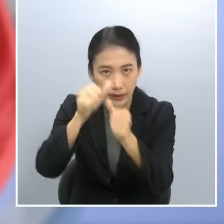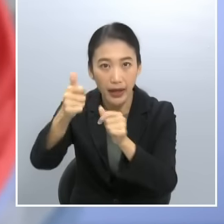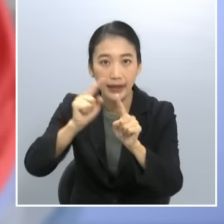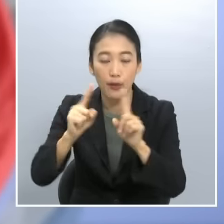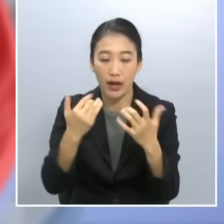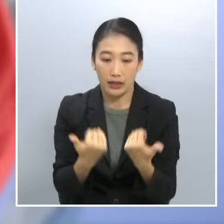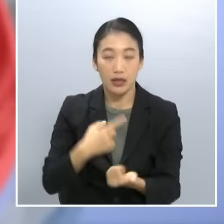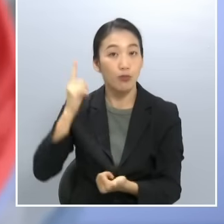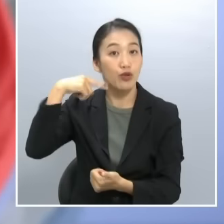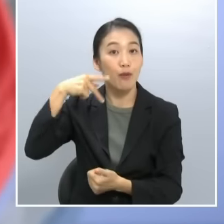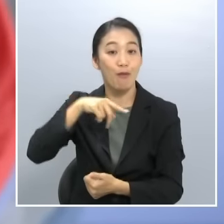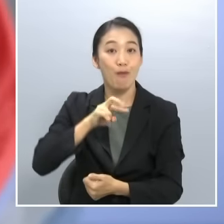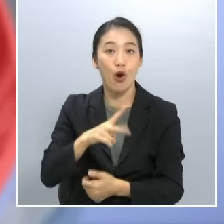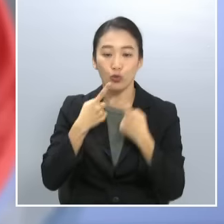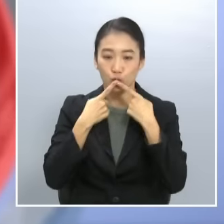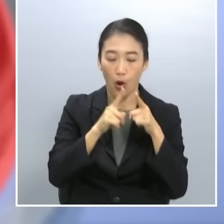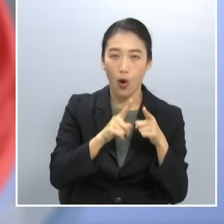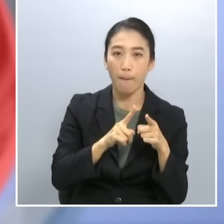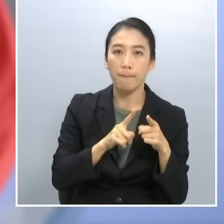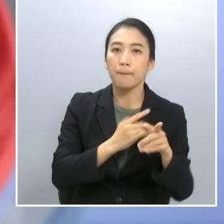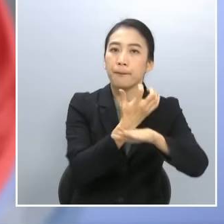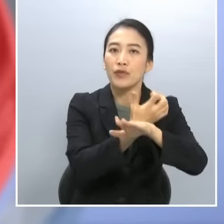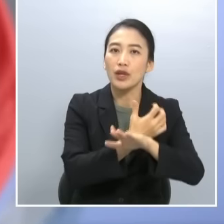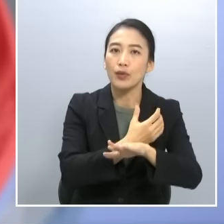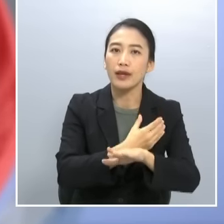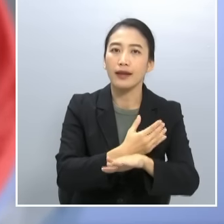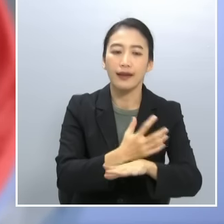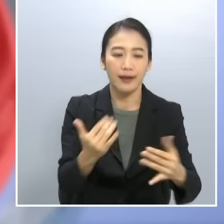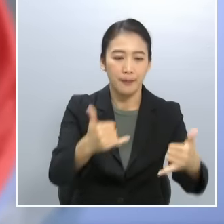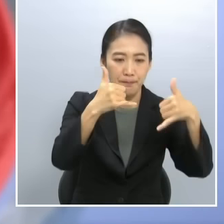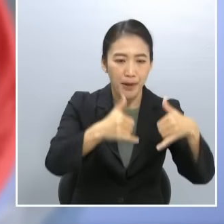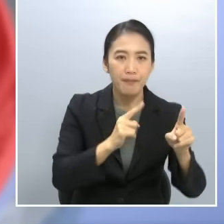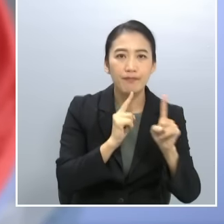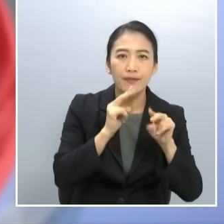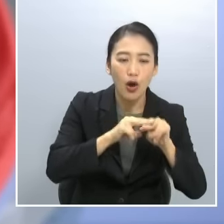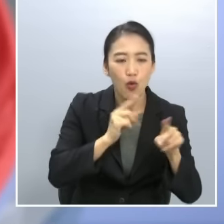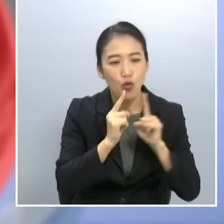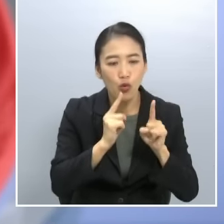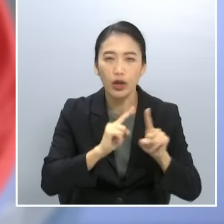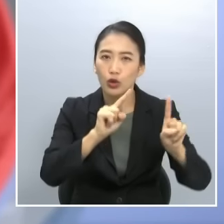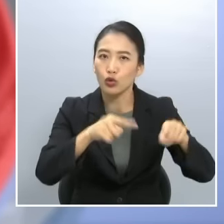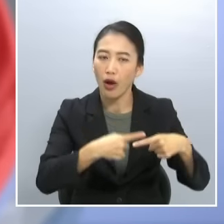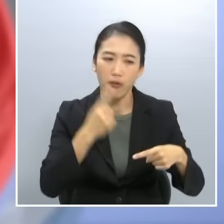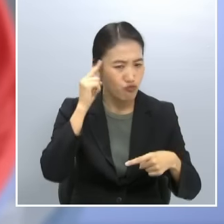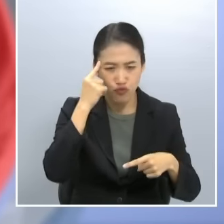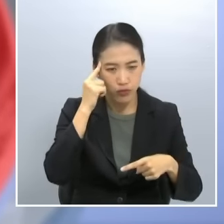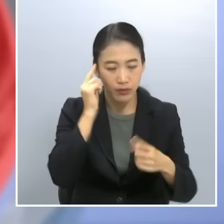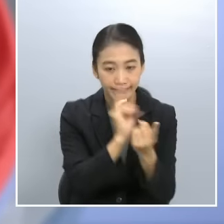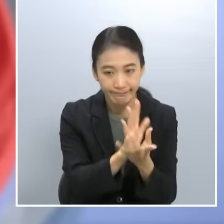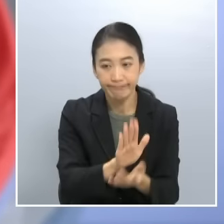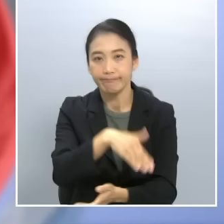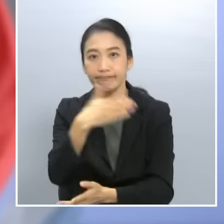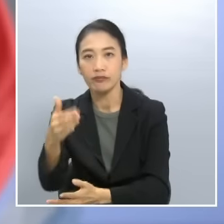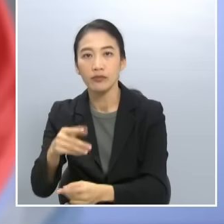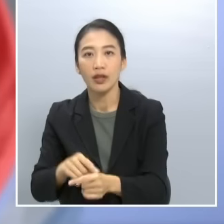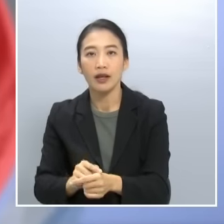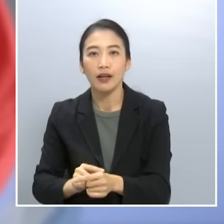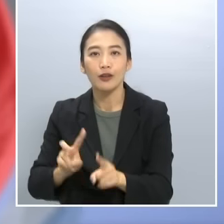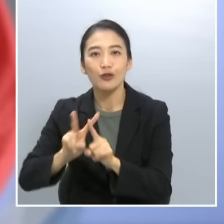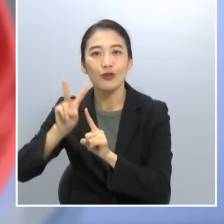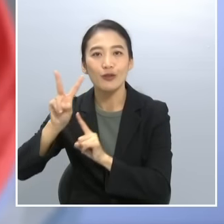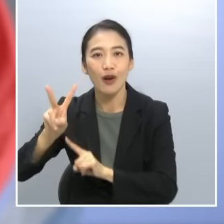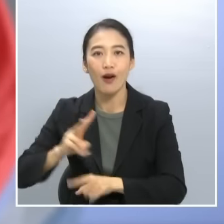สังคมเสงสัยออว่าแบบมันเป็นไปได้เหรอว่าจะจำไม่ได้รถสีแดงเนี่ยแต่อ้าก็ไม่เป็นไรในเมื่อพรบอกจำ